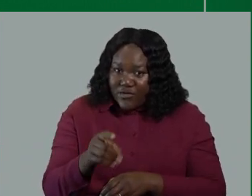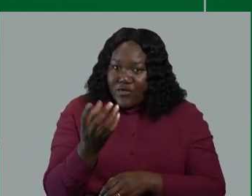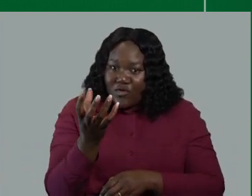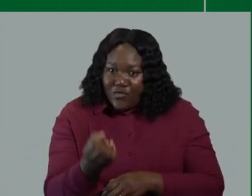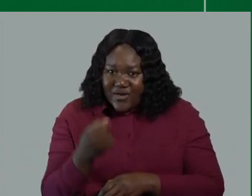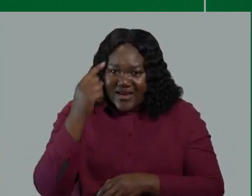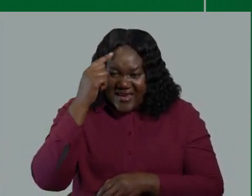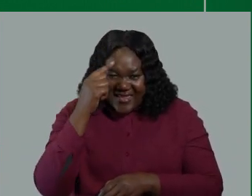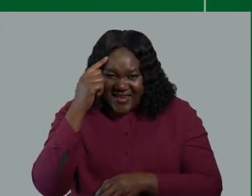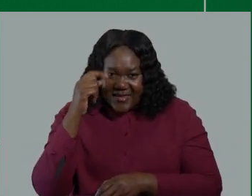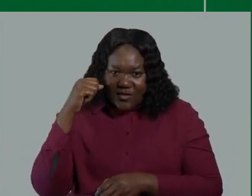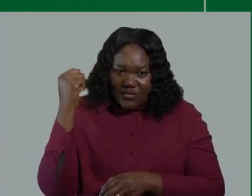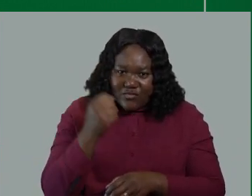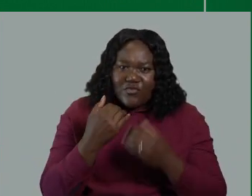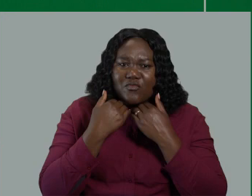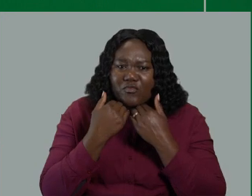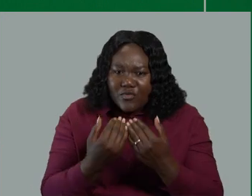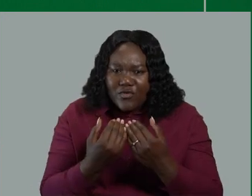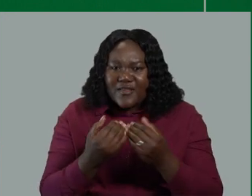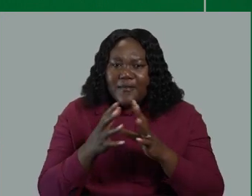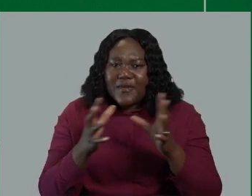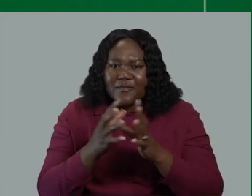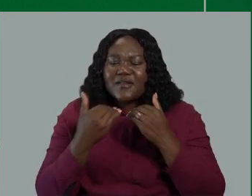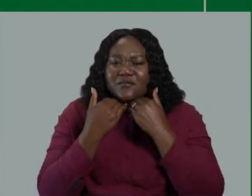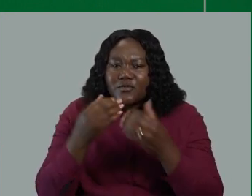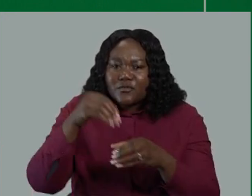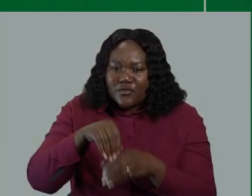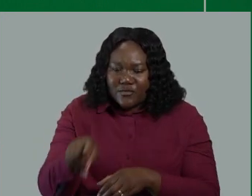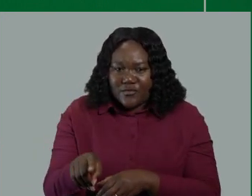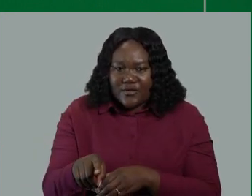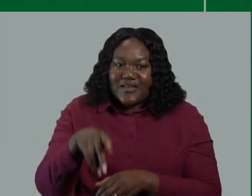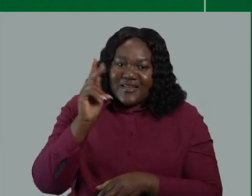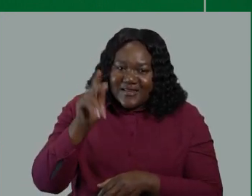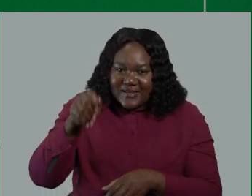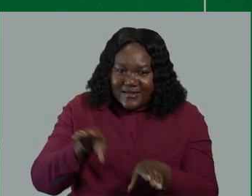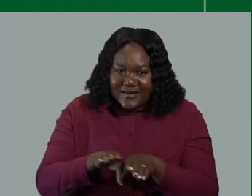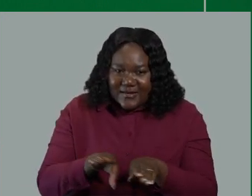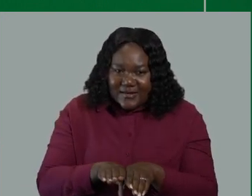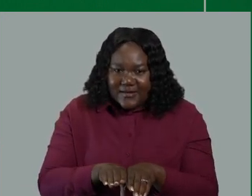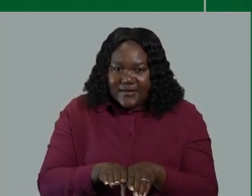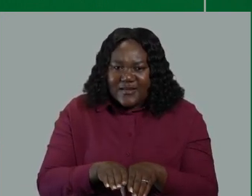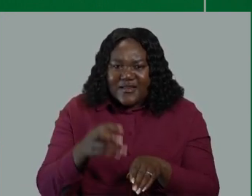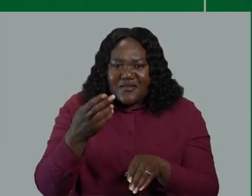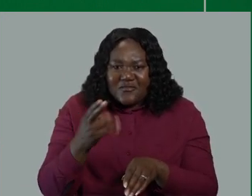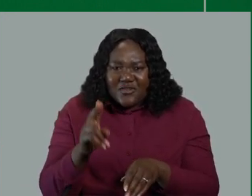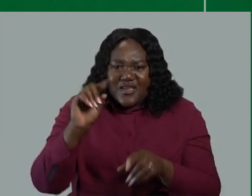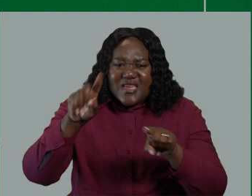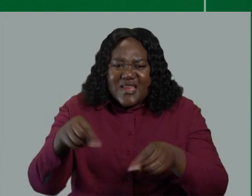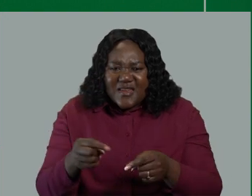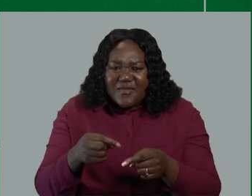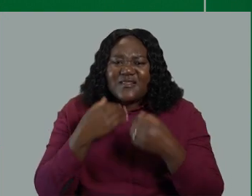Molutu namu holoke enene edhiladhilo nenge ehuku lyembo ndoka. Naku yande wo iinima